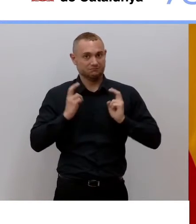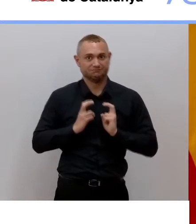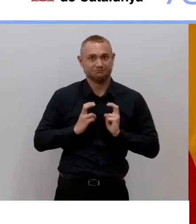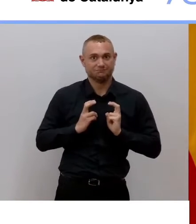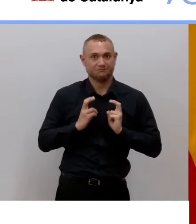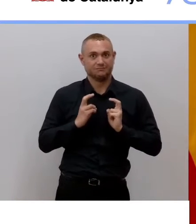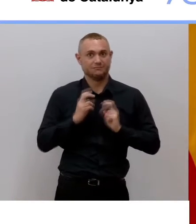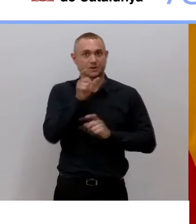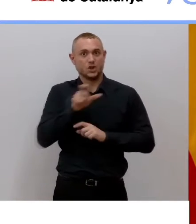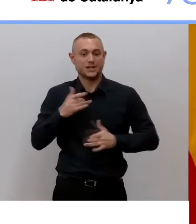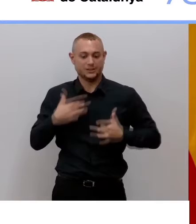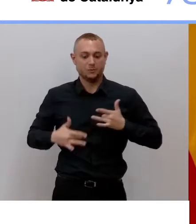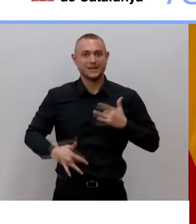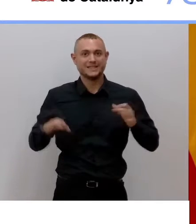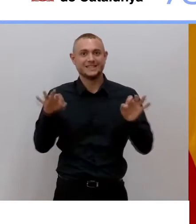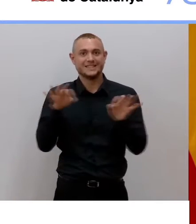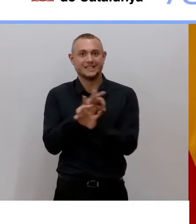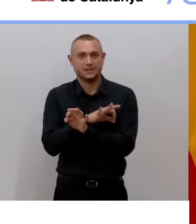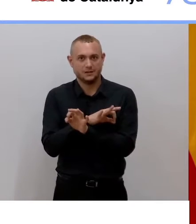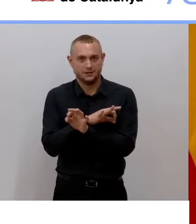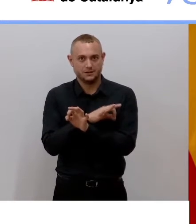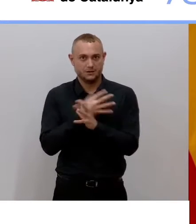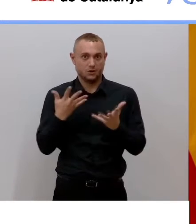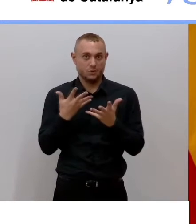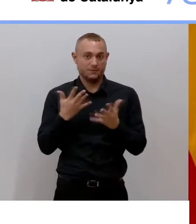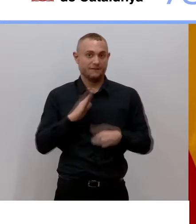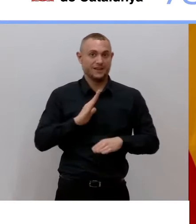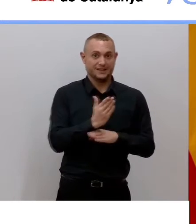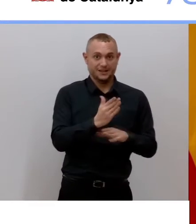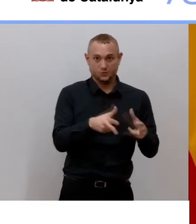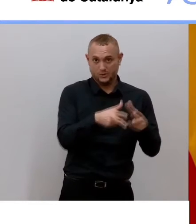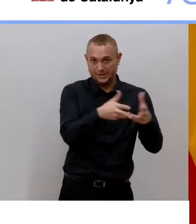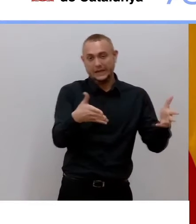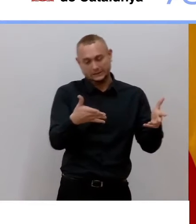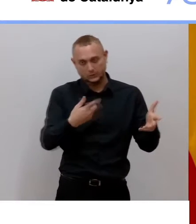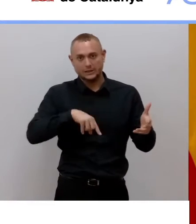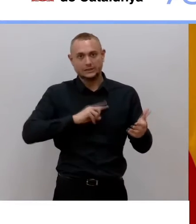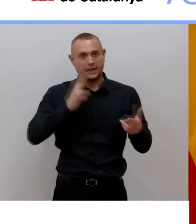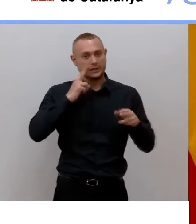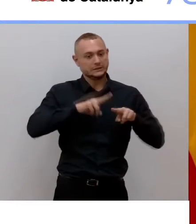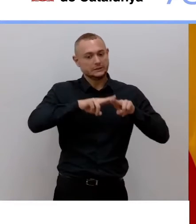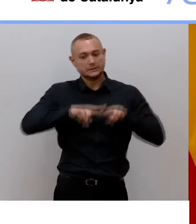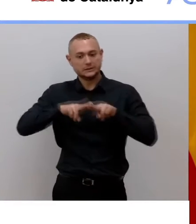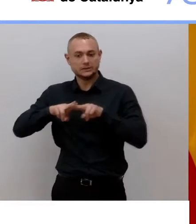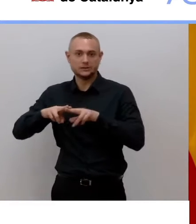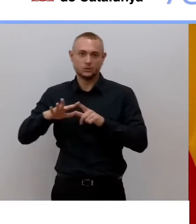asimptomàtiques. Per tant, nosaltres valorarem la situació i